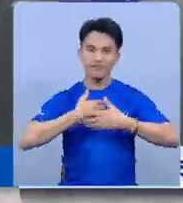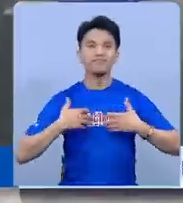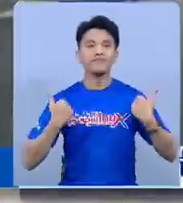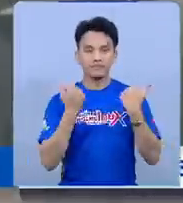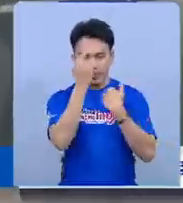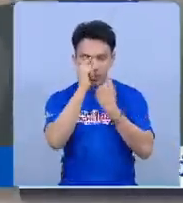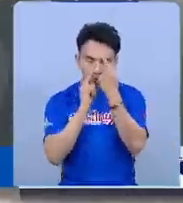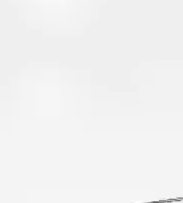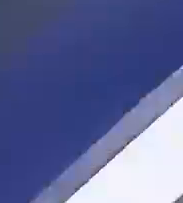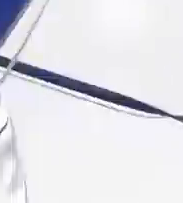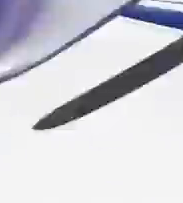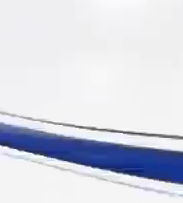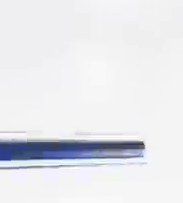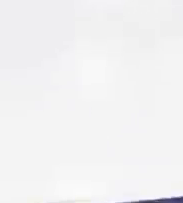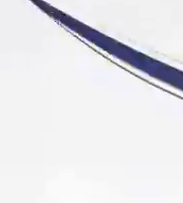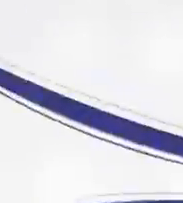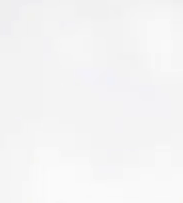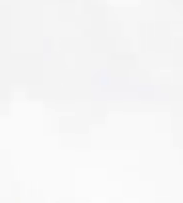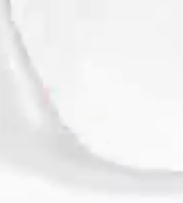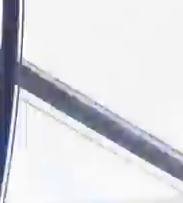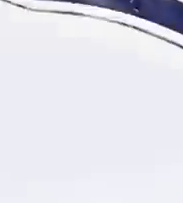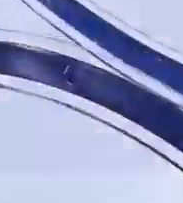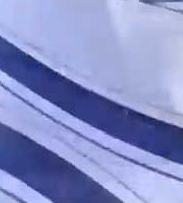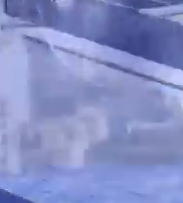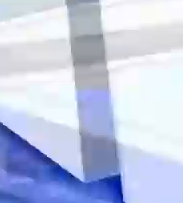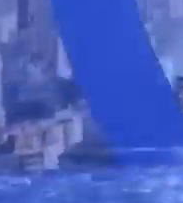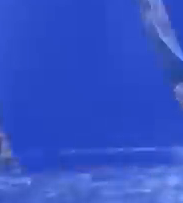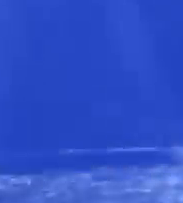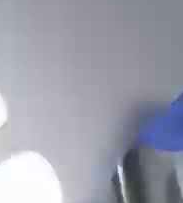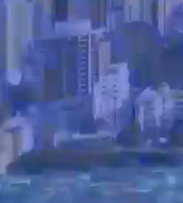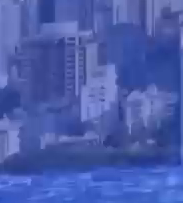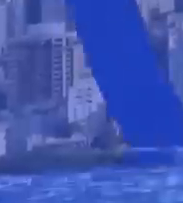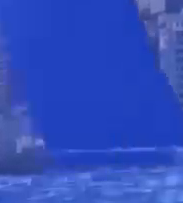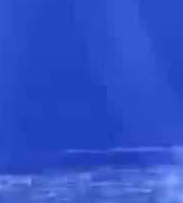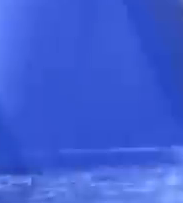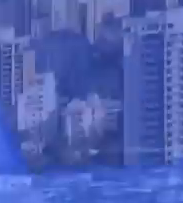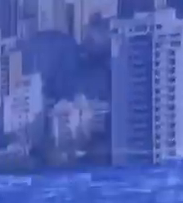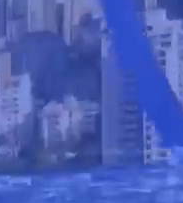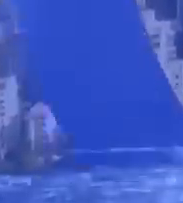ไห้ด้วยความยินดีนะคะ